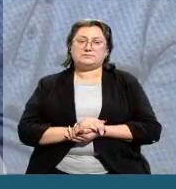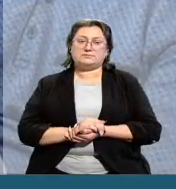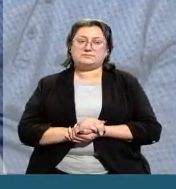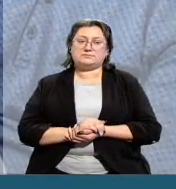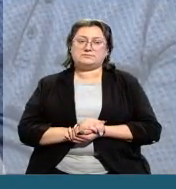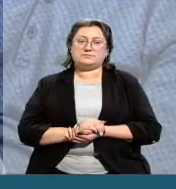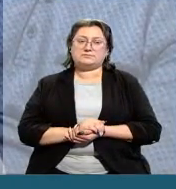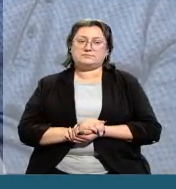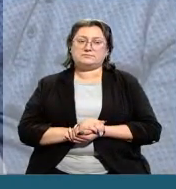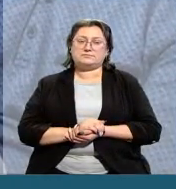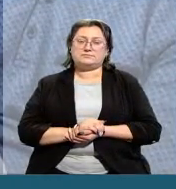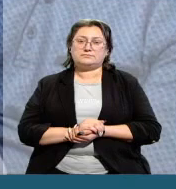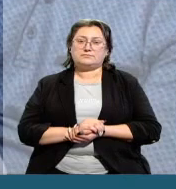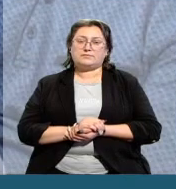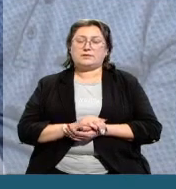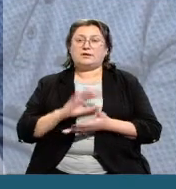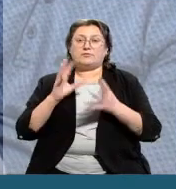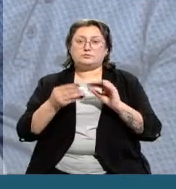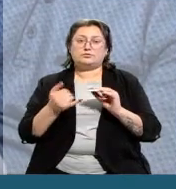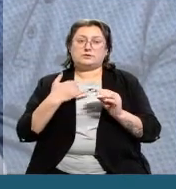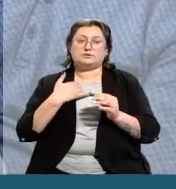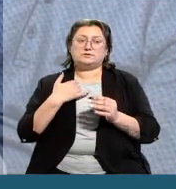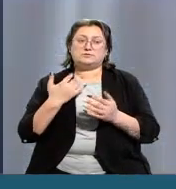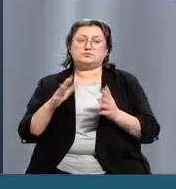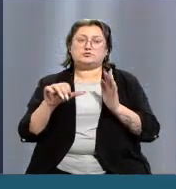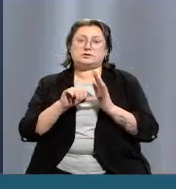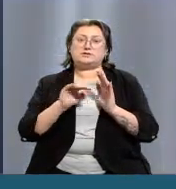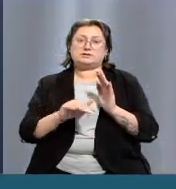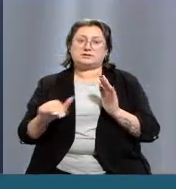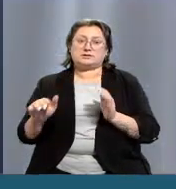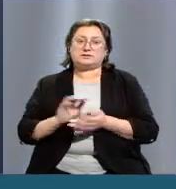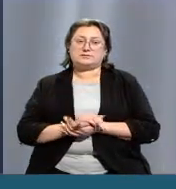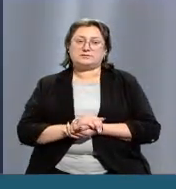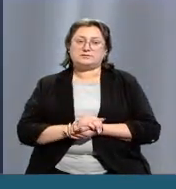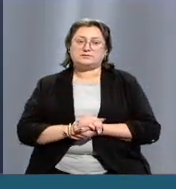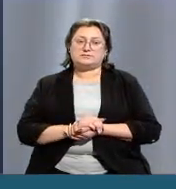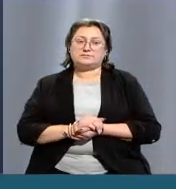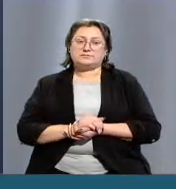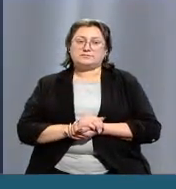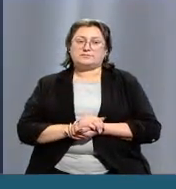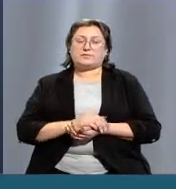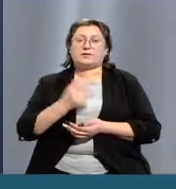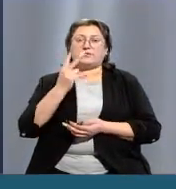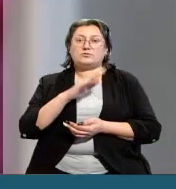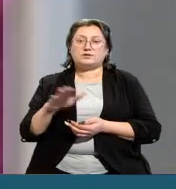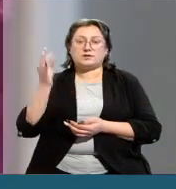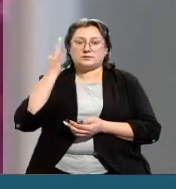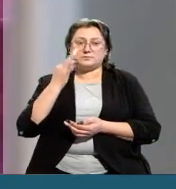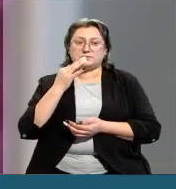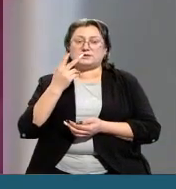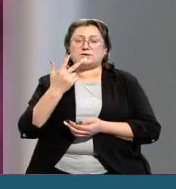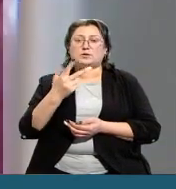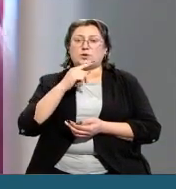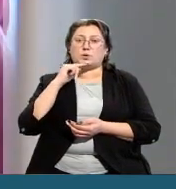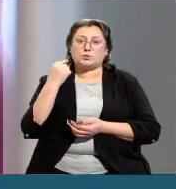6 баламыз бар вообще. 5 бала мінекей. 2-і ағайынды мінекей. Балалардың 2-і неміс, 3-і орыс этносынан.